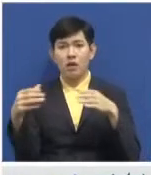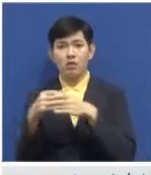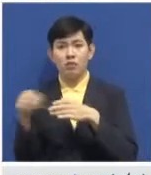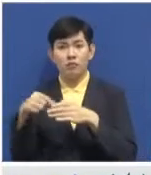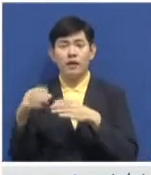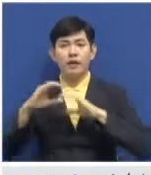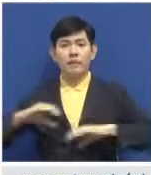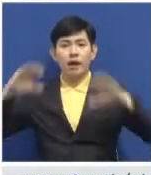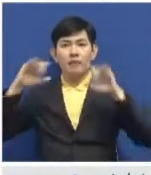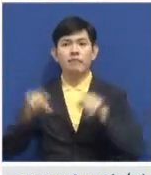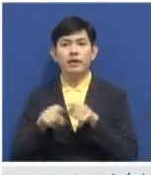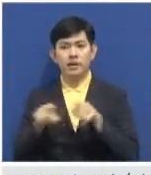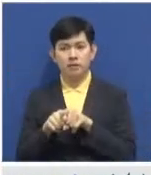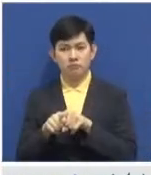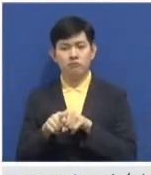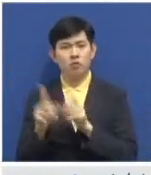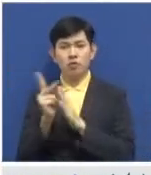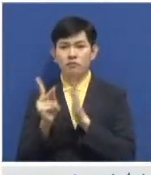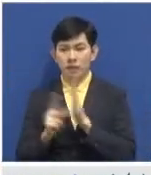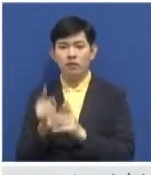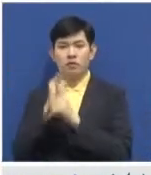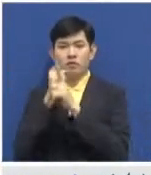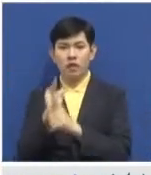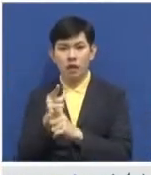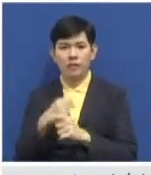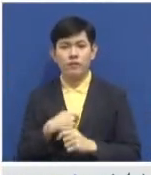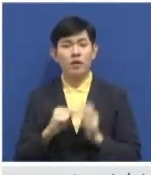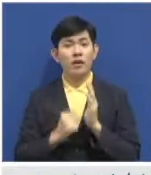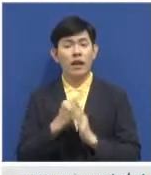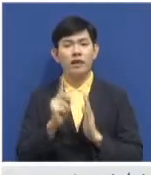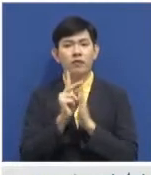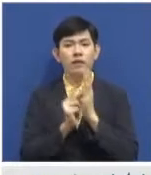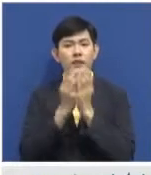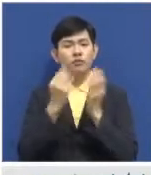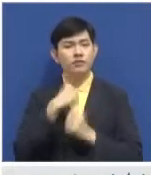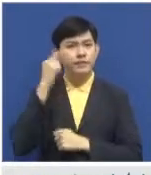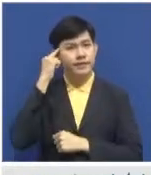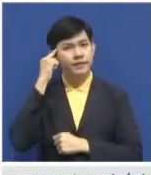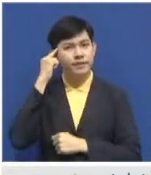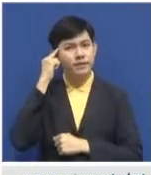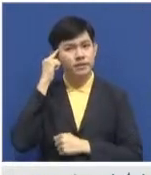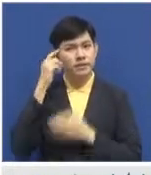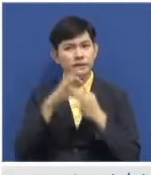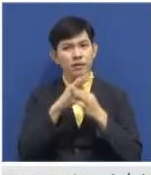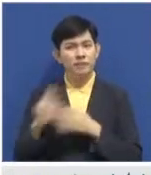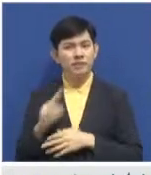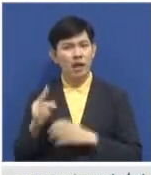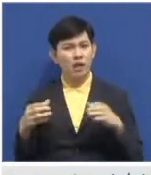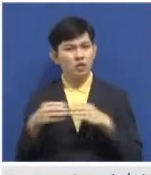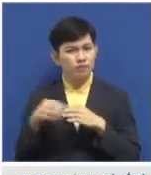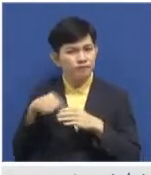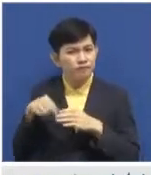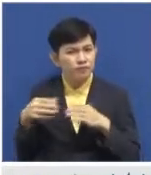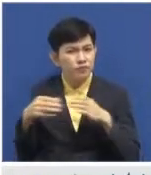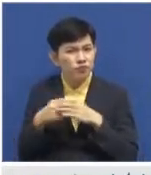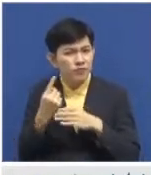ำลังเป็นรัฐบาลท่านก็ต้องโดนเหมือนกันสิ่งที่ท่านคิดตอนออกแบบรัฐธรรมนูญอาจจะคิดว่าจะมาใช้กับใครคนใดคนหนึ่งกลุ่มใดกลุ่มหนึ่งพร